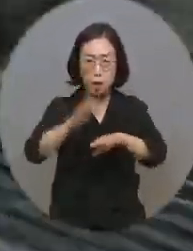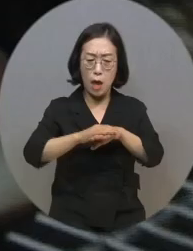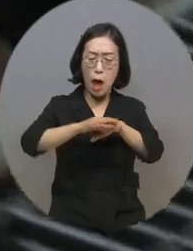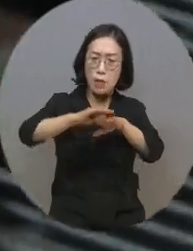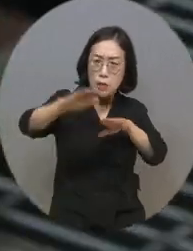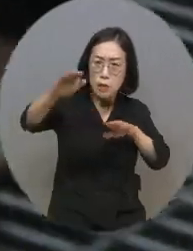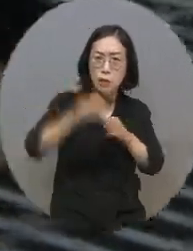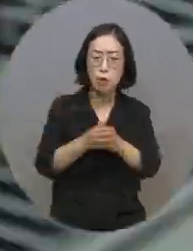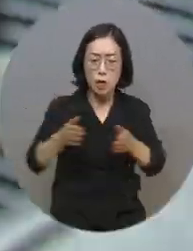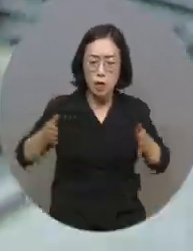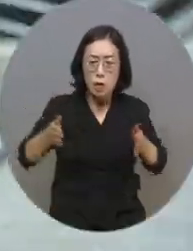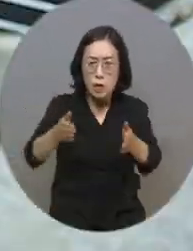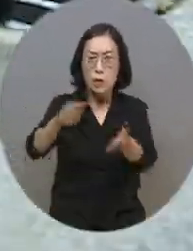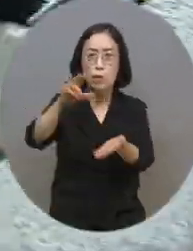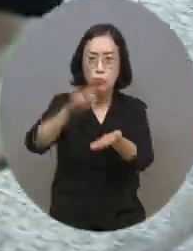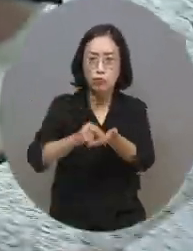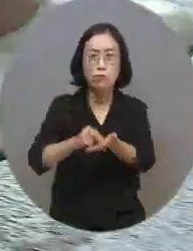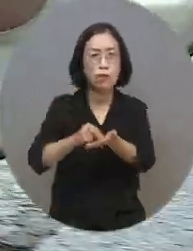등으로